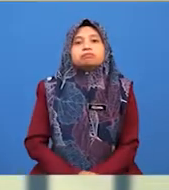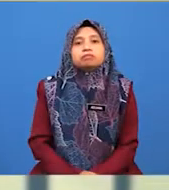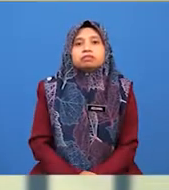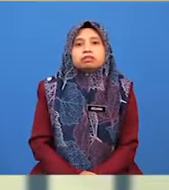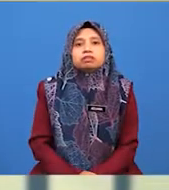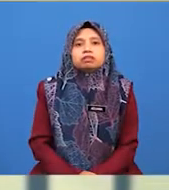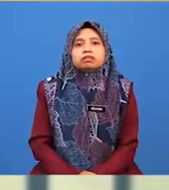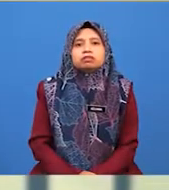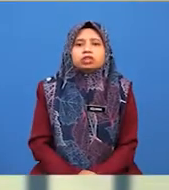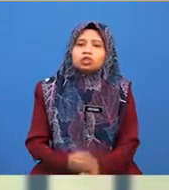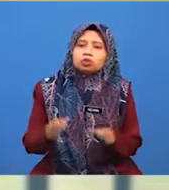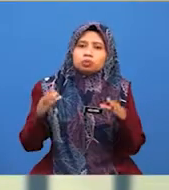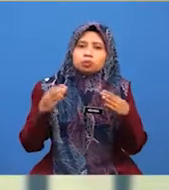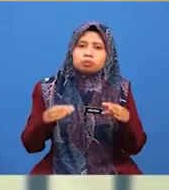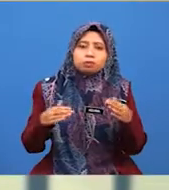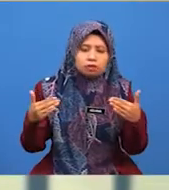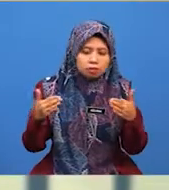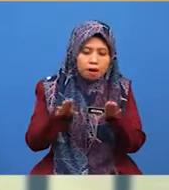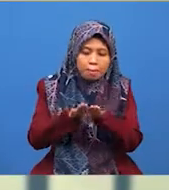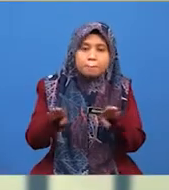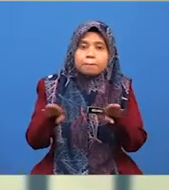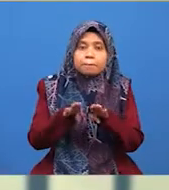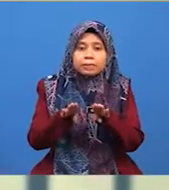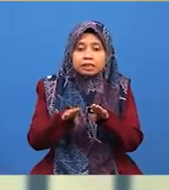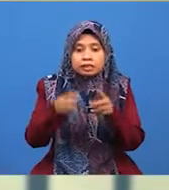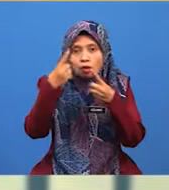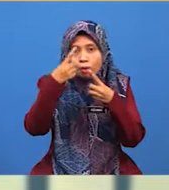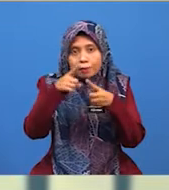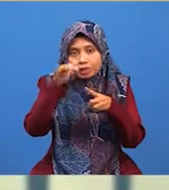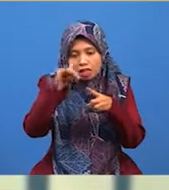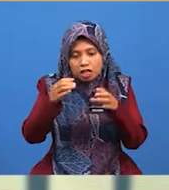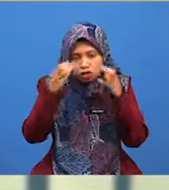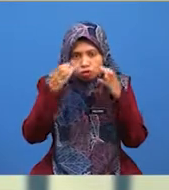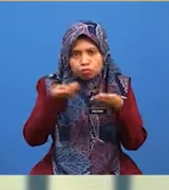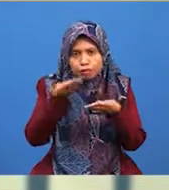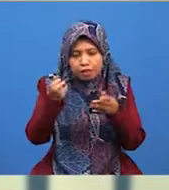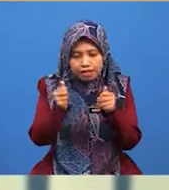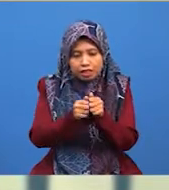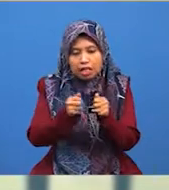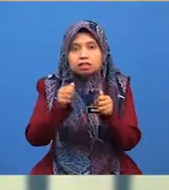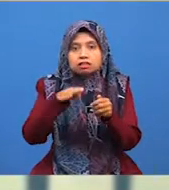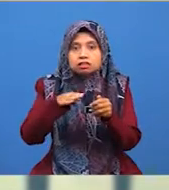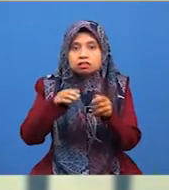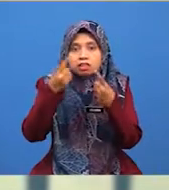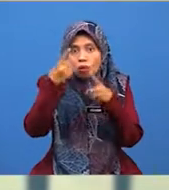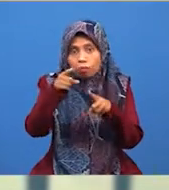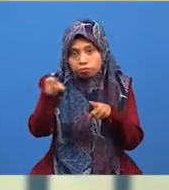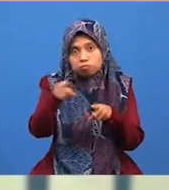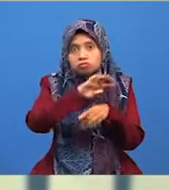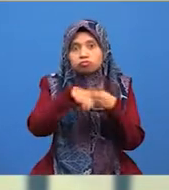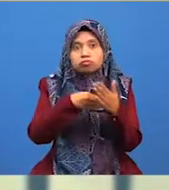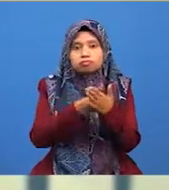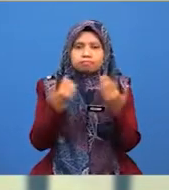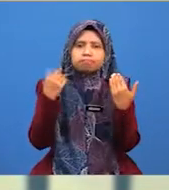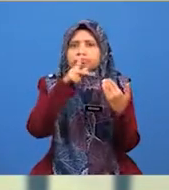Cuba bandingkan jawapan yang cikgu berikan tadi dengan jawapan kamu. Adakah